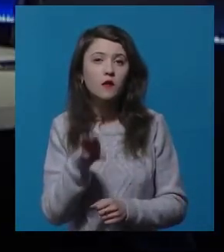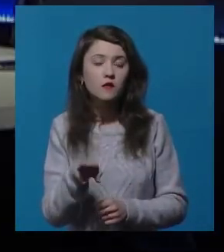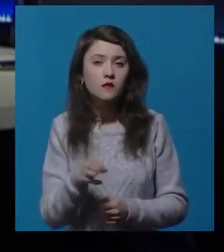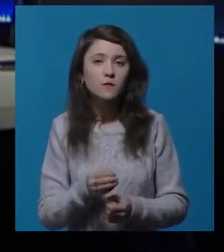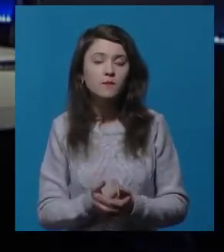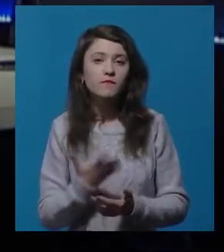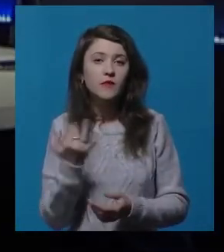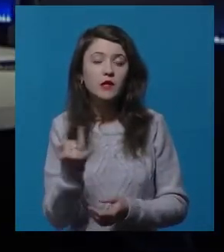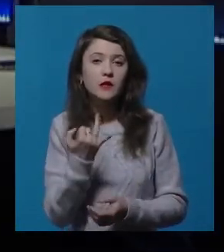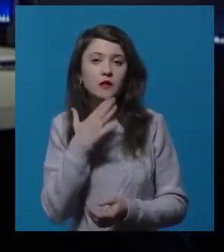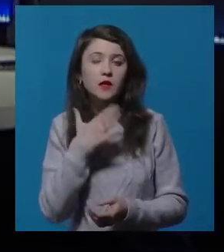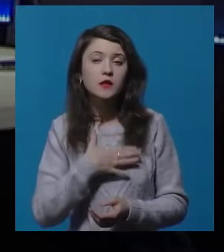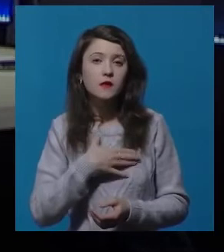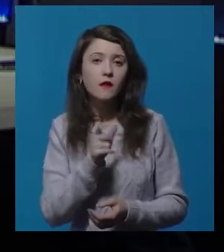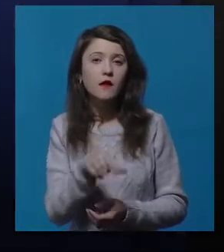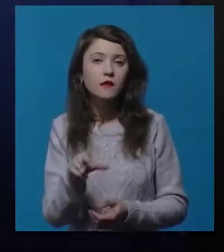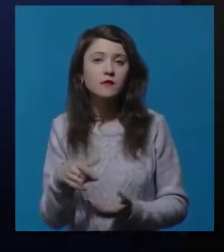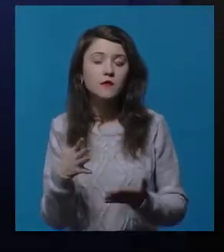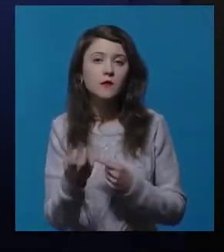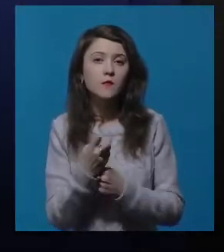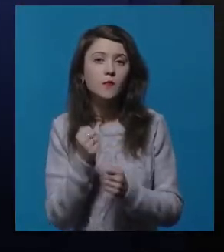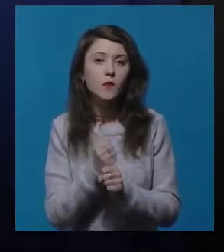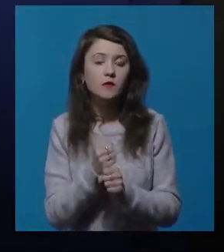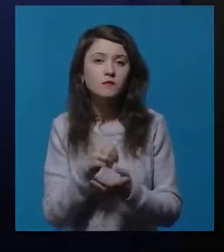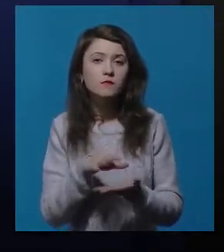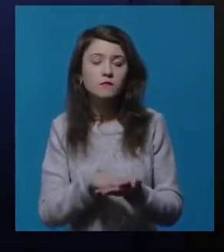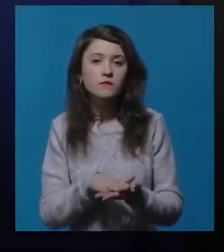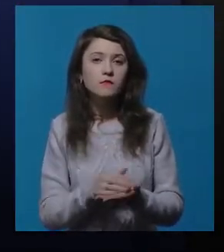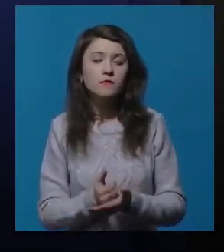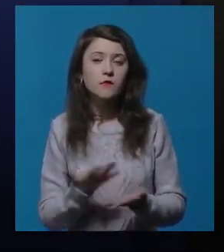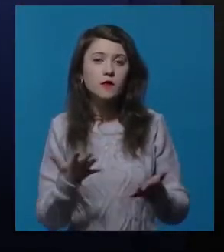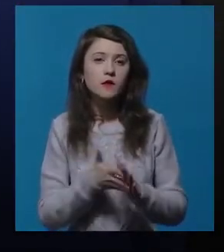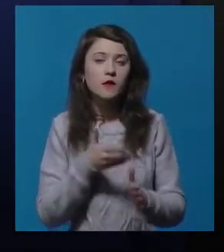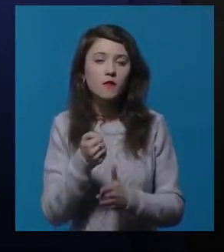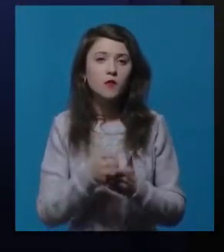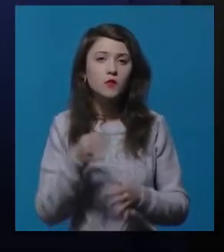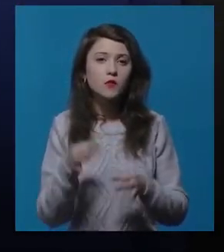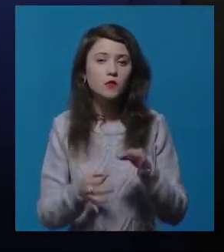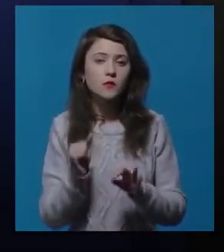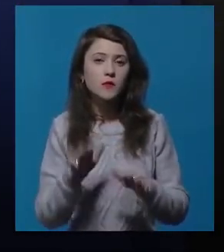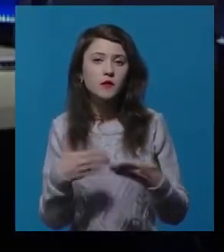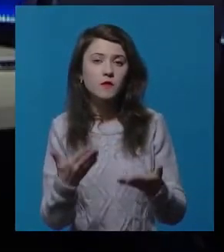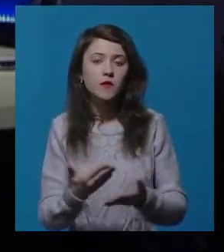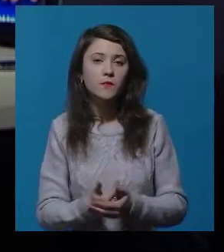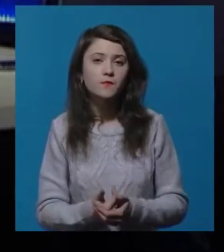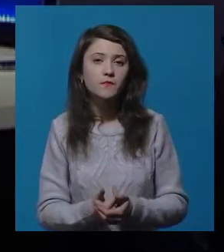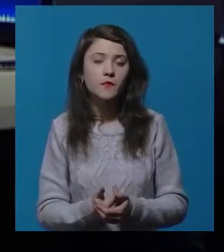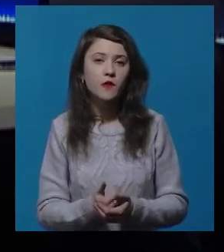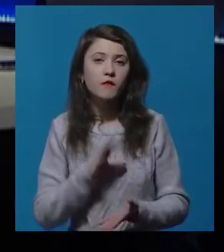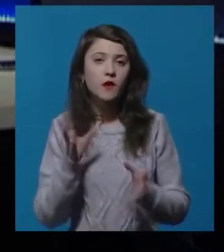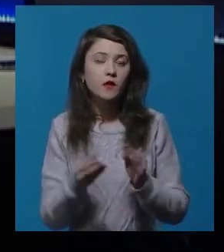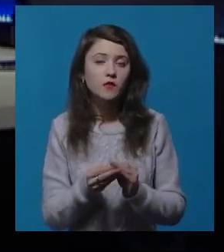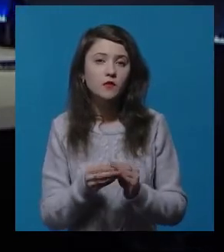інтерес наших клієнтів, які до нас звертаються, працюють, складають їм заяви до суду і представляють ці інтереси. Ну, тобто фактично працюють з людиною